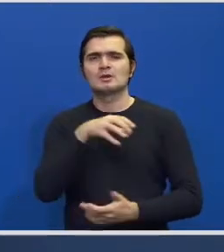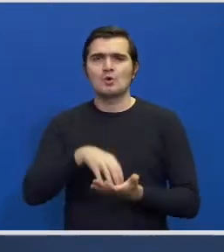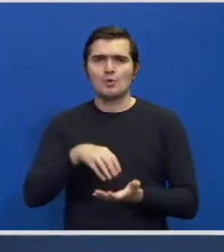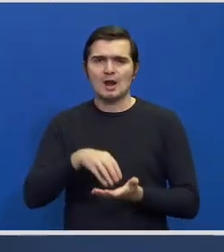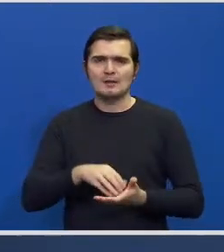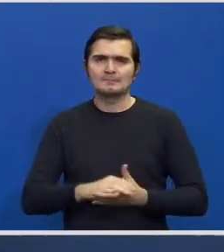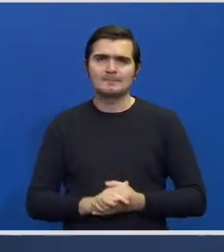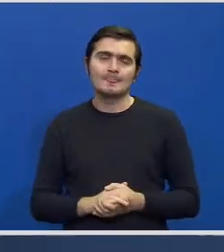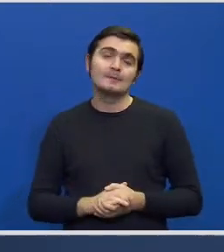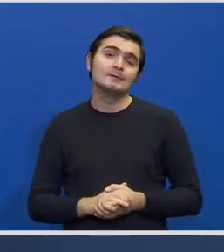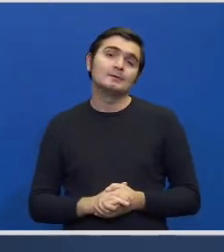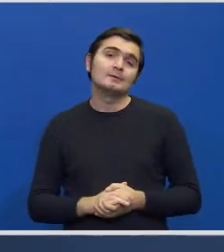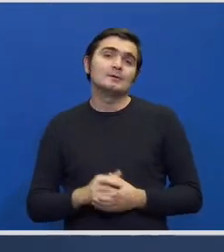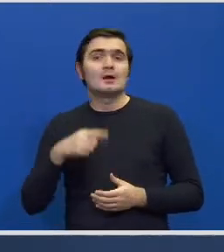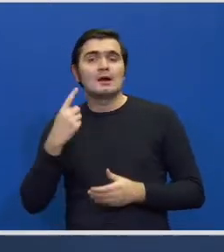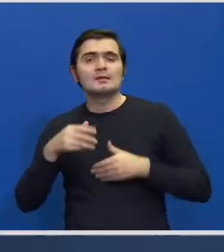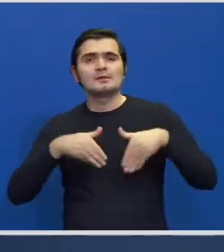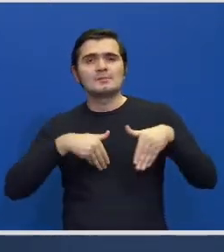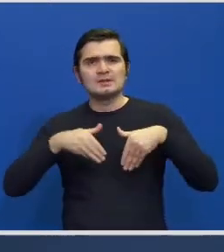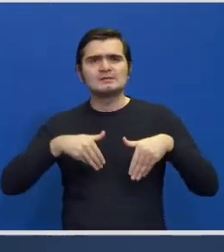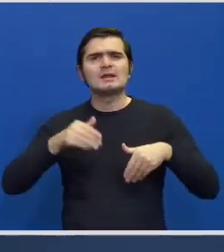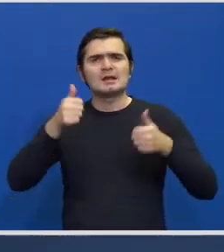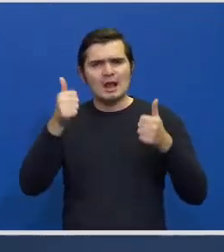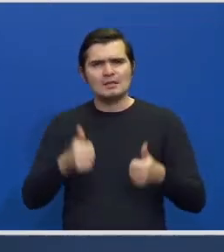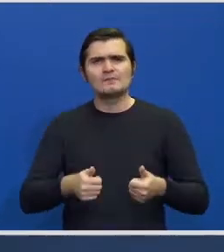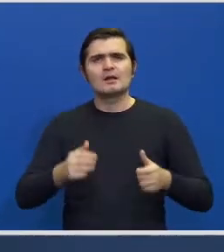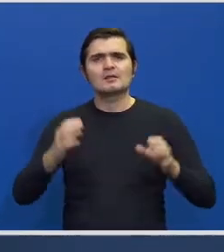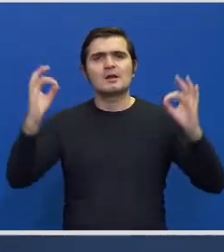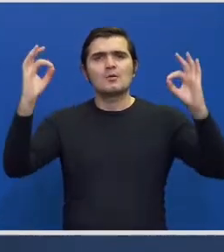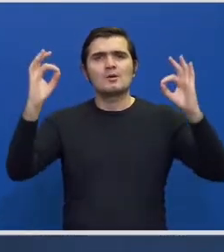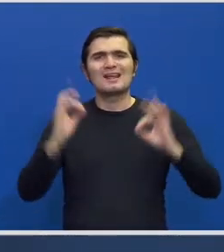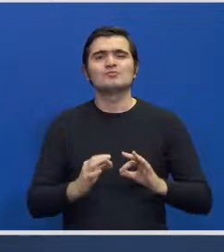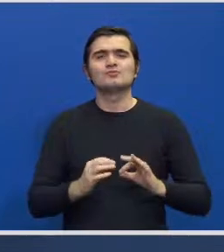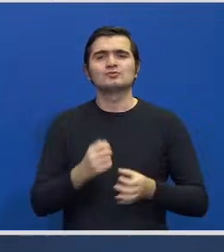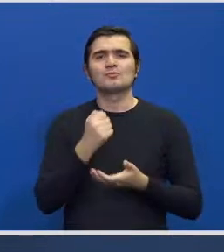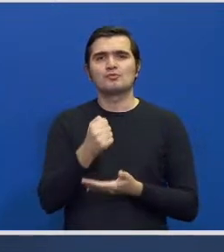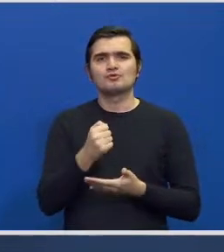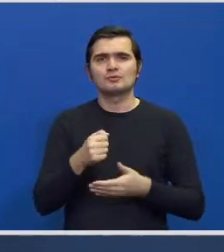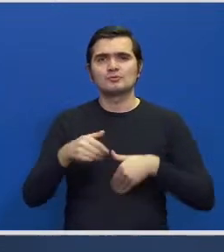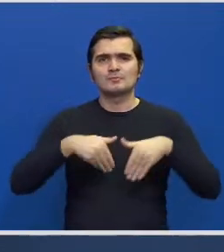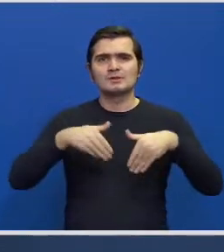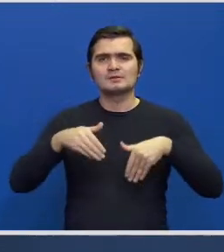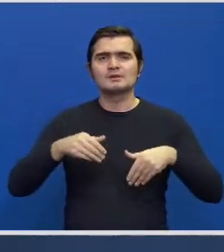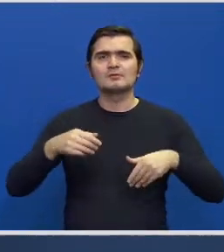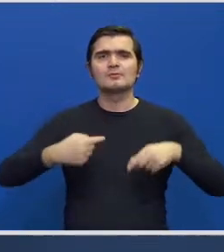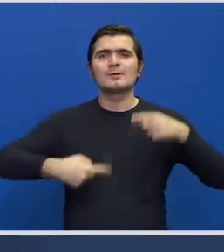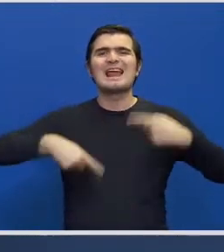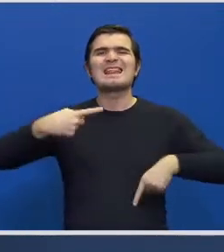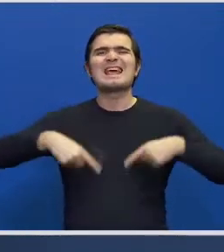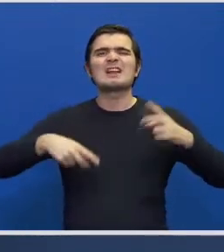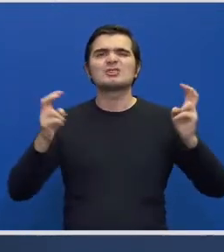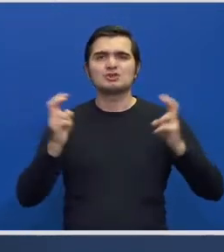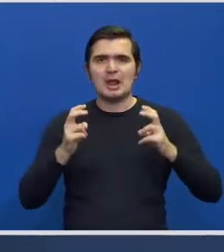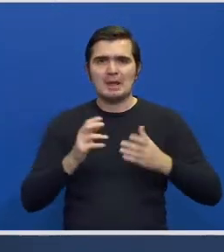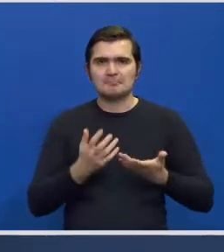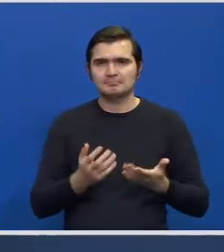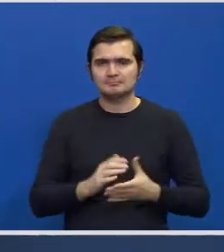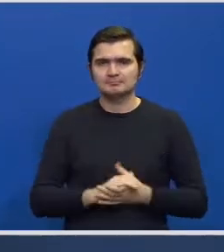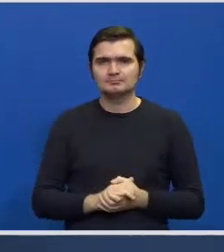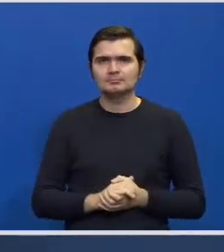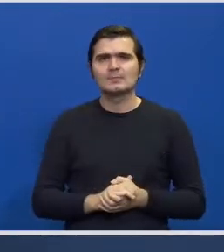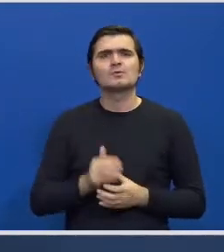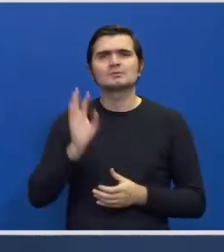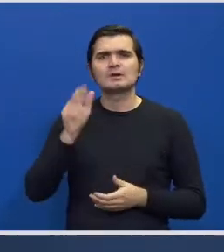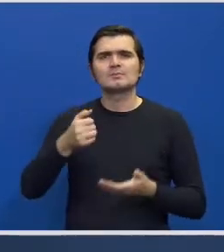ci tranzitau și plecau către autoritățile locale. Ministere care, într-adevăr, au reducere de buget. Ministerul